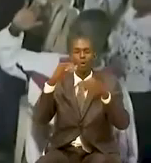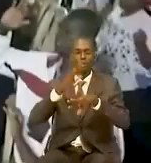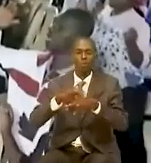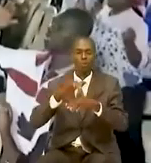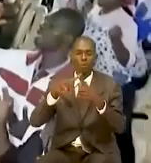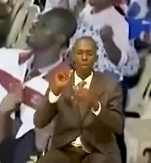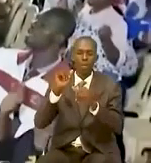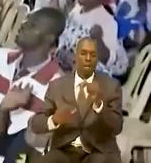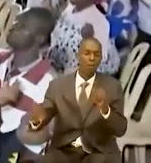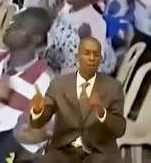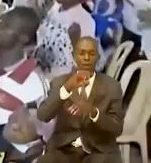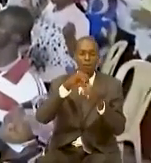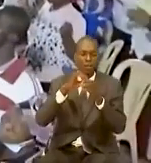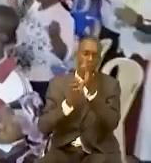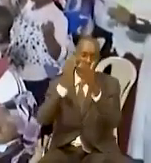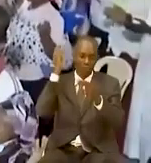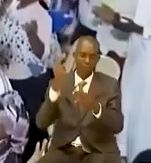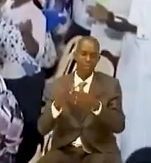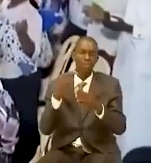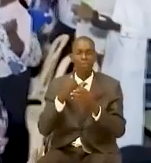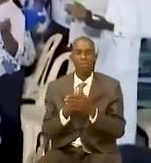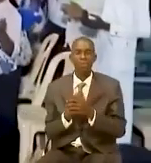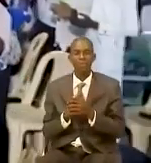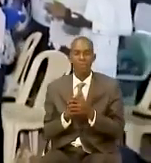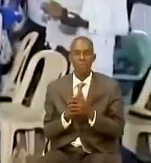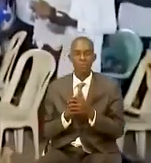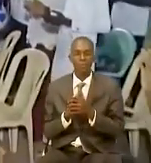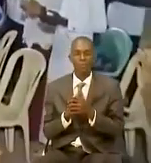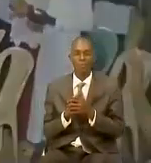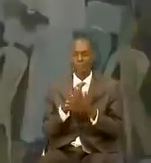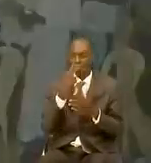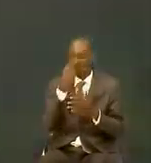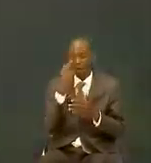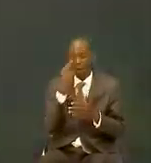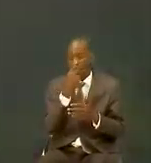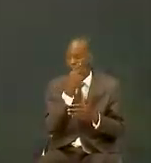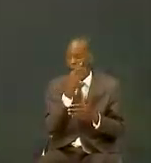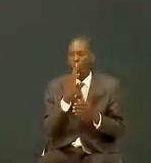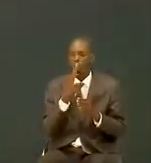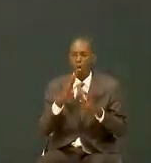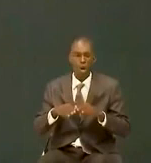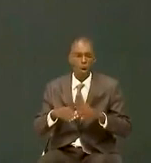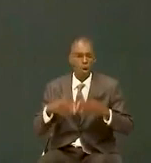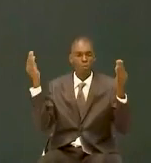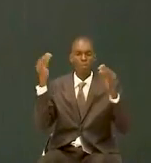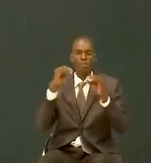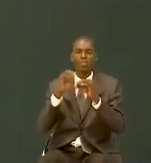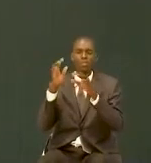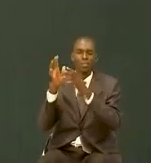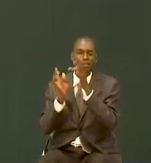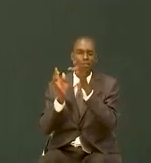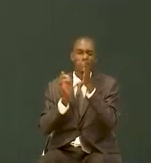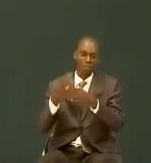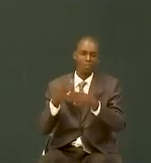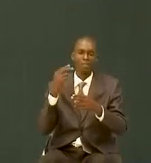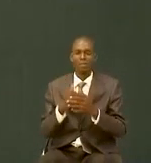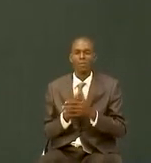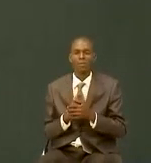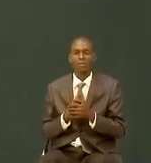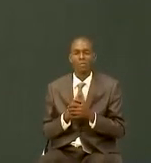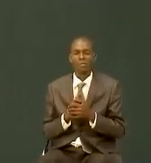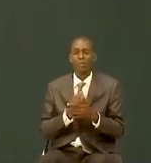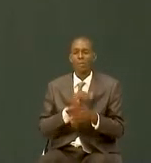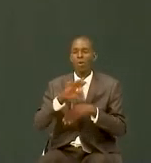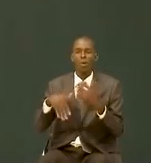n'aha Jizọs. Anya pụrụ ìsì ka emepe gị n'aha Jizọs. Ihe